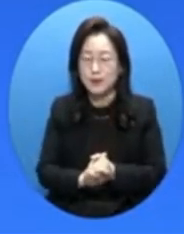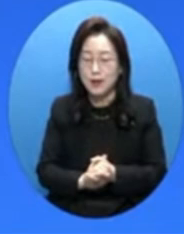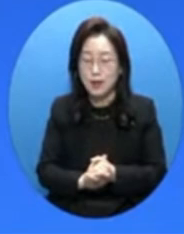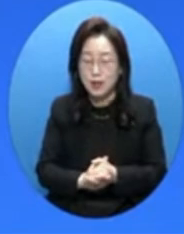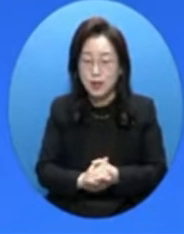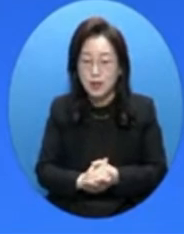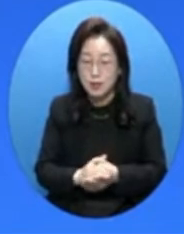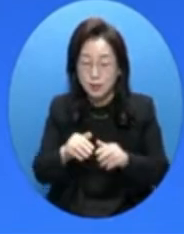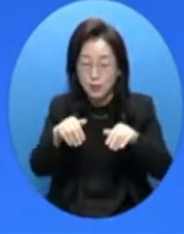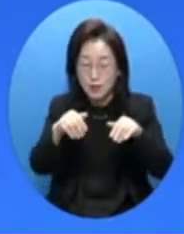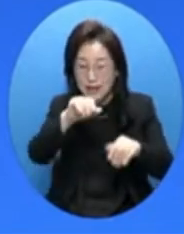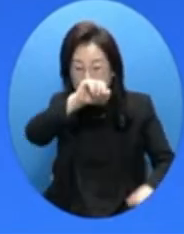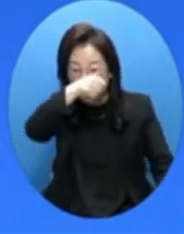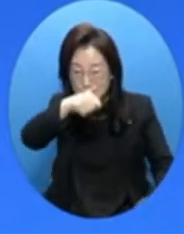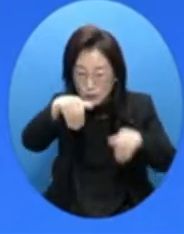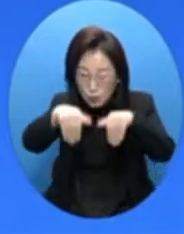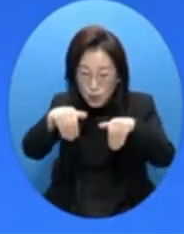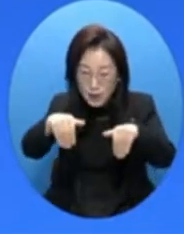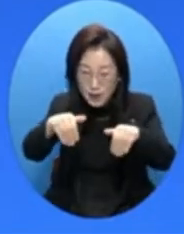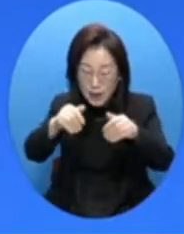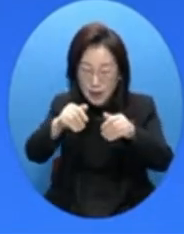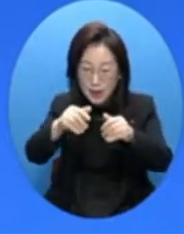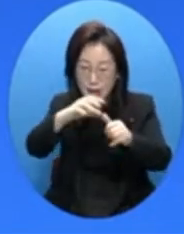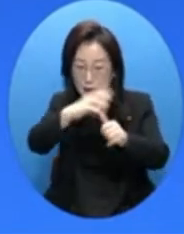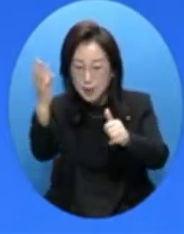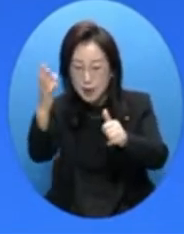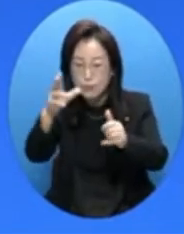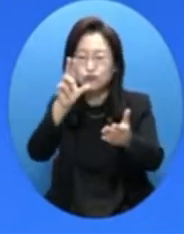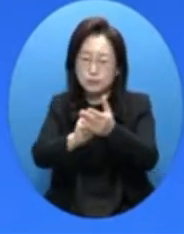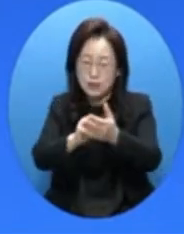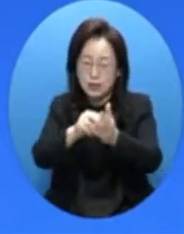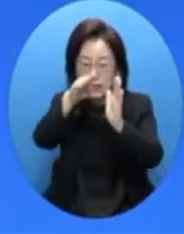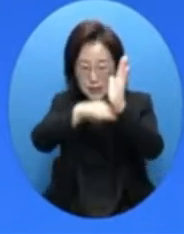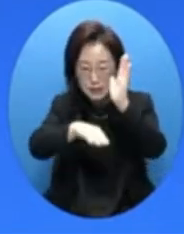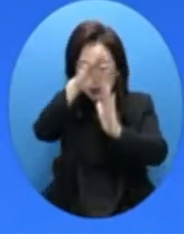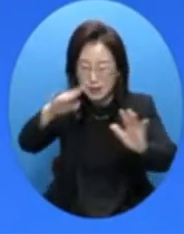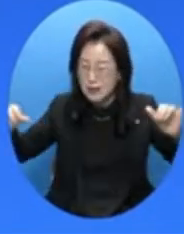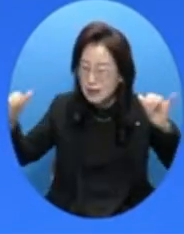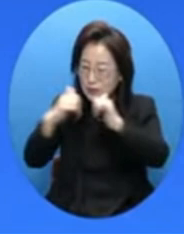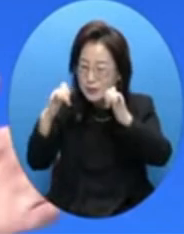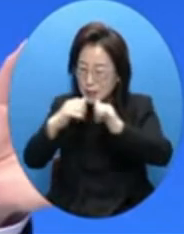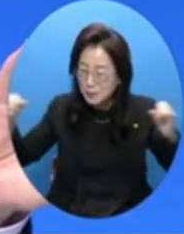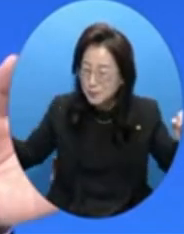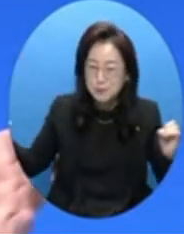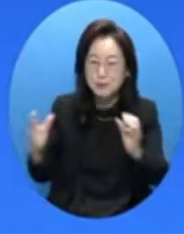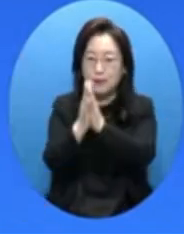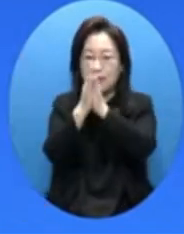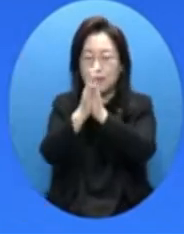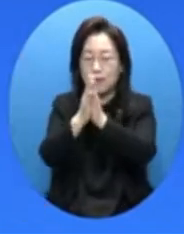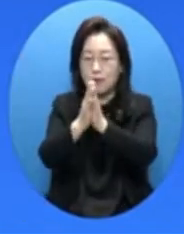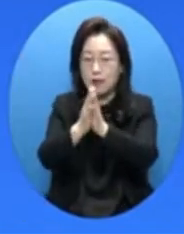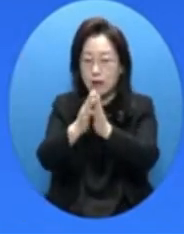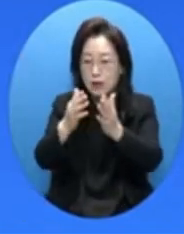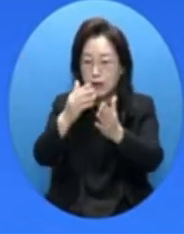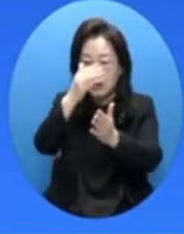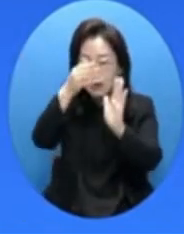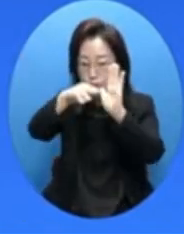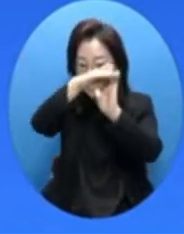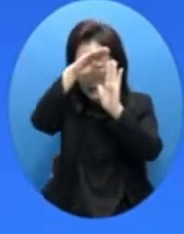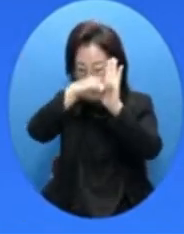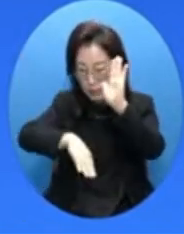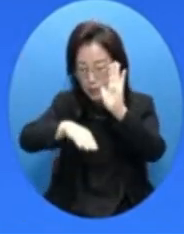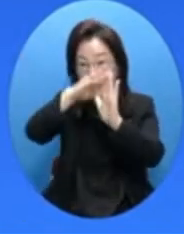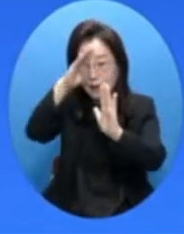노예 해방 문제로 남거북이나 전쟁이 일어나고 큰 소용돌을 치러서 나라가 둘로 나누어지고